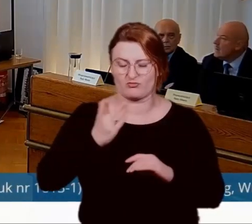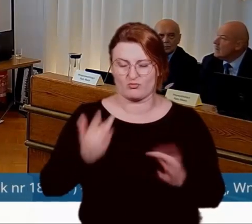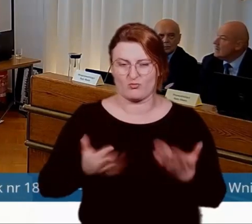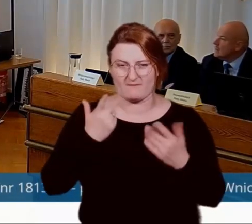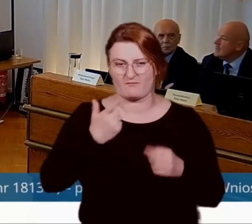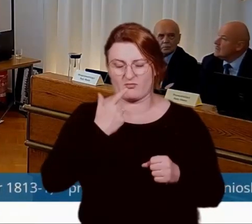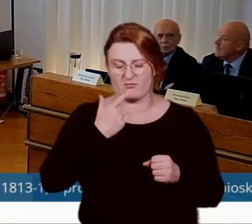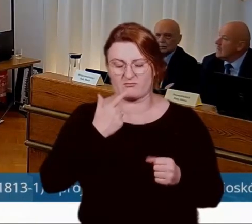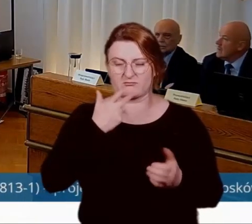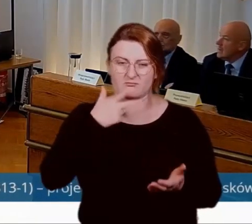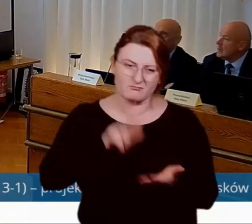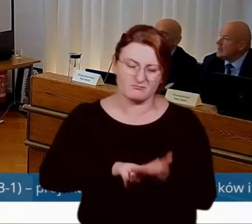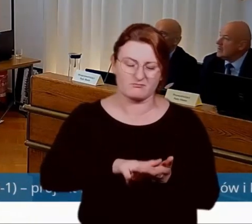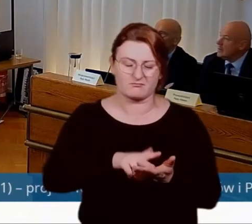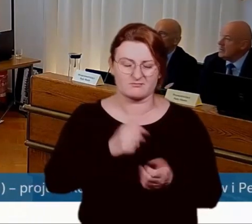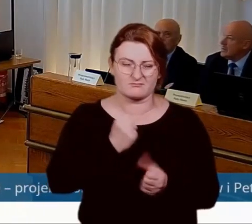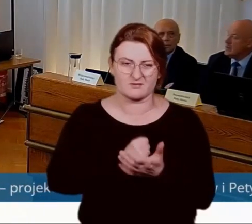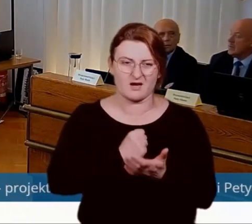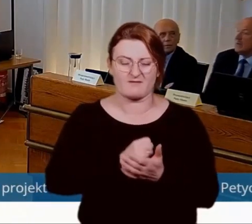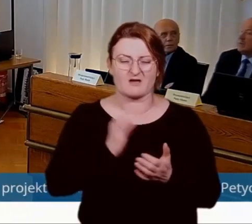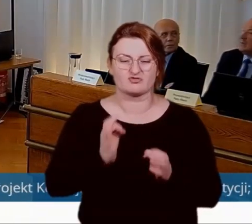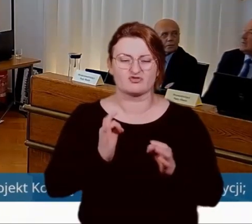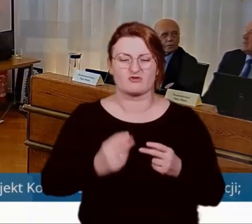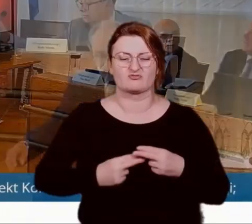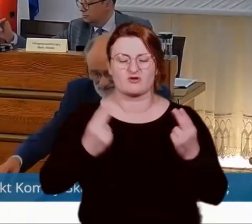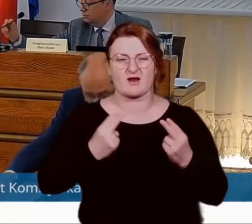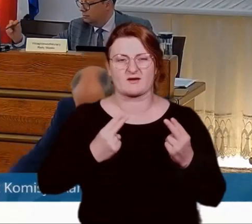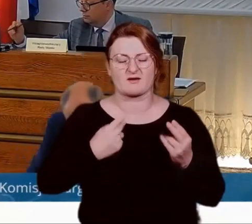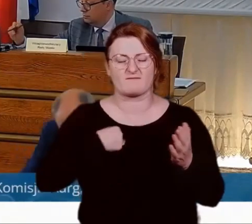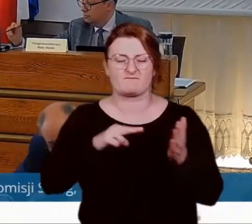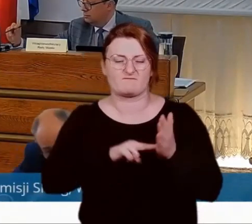petycję. Dziękuję.